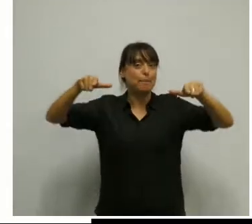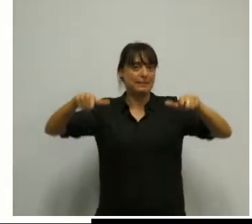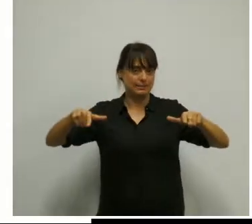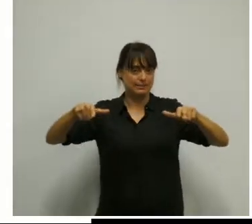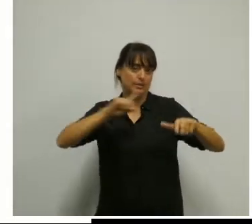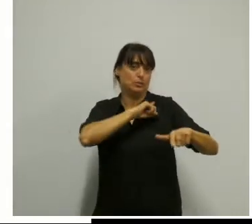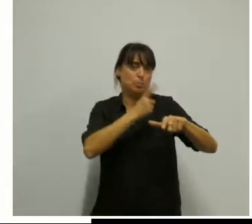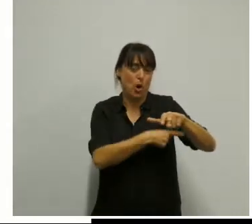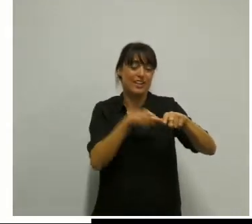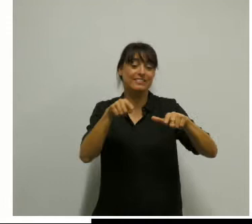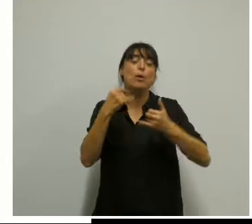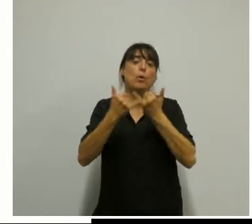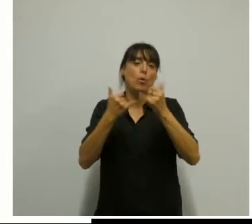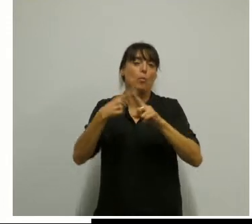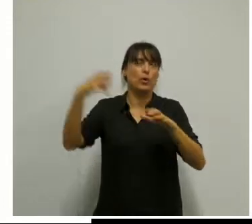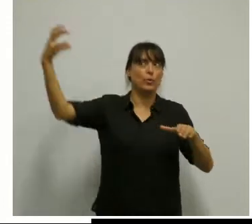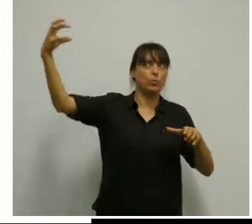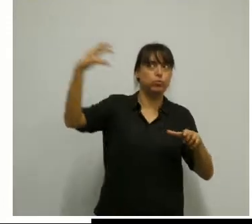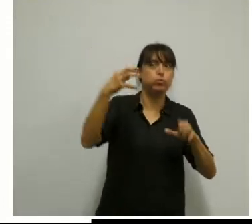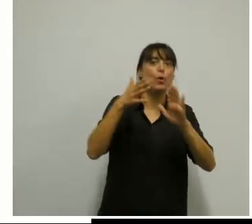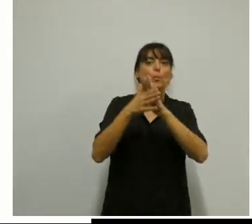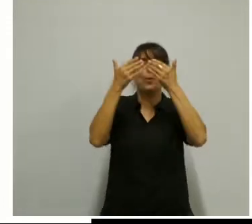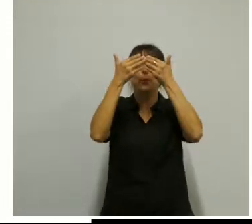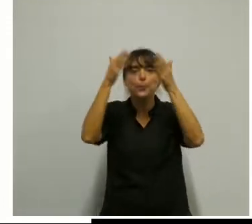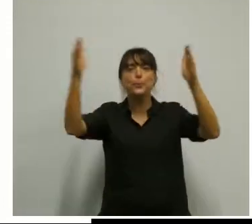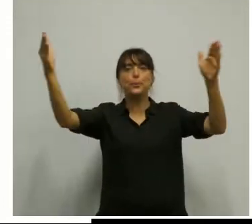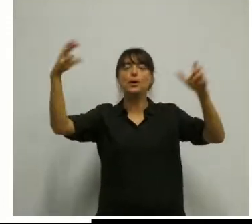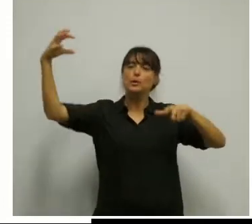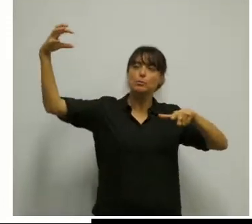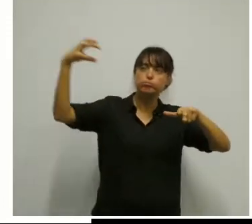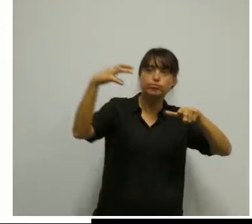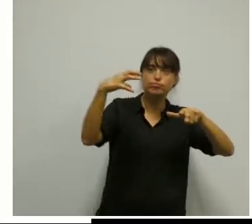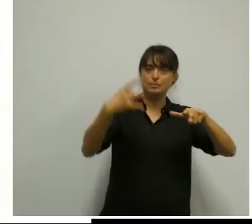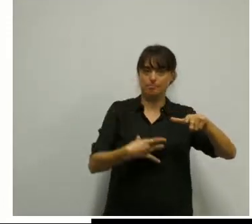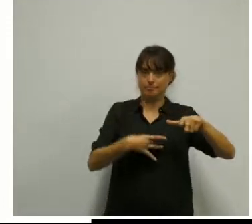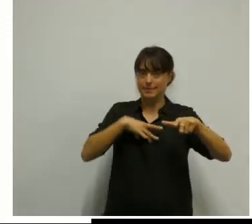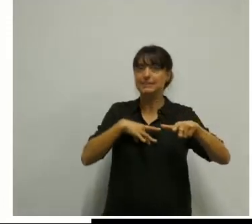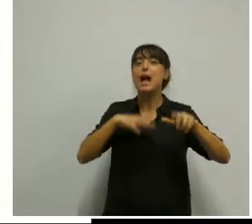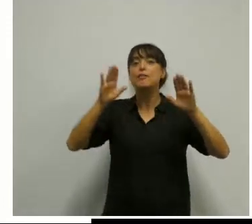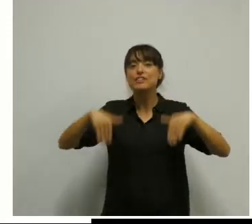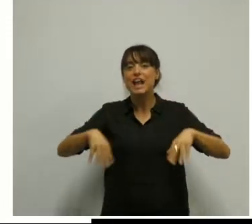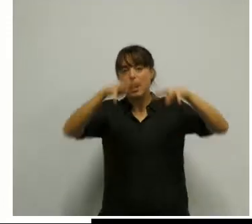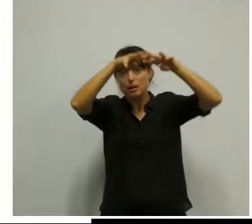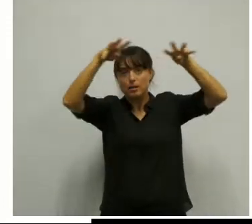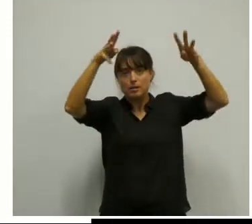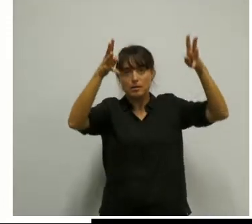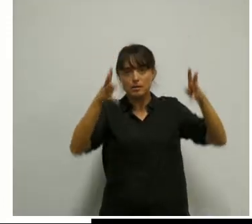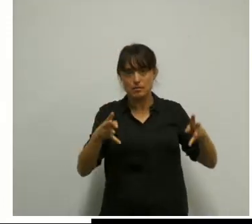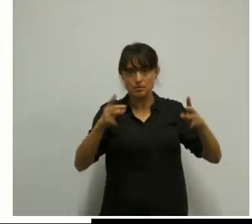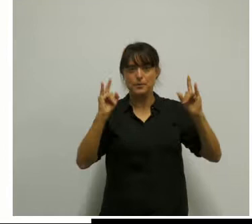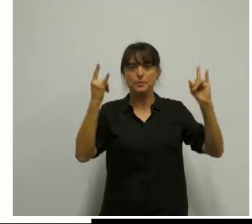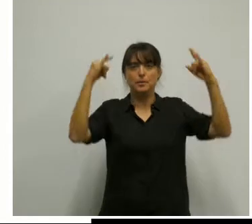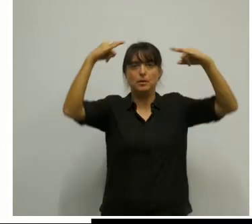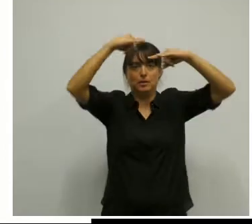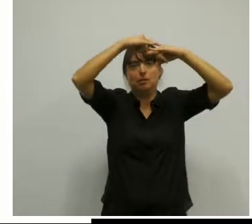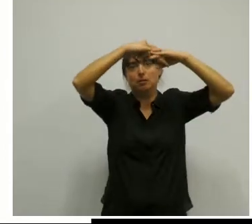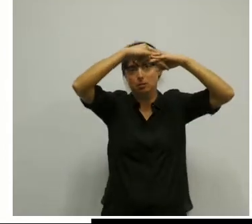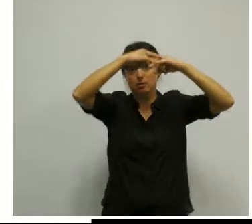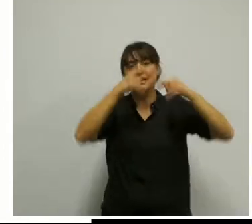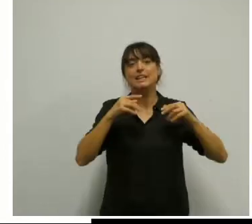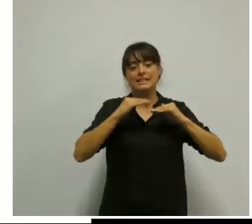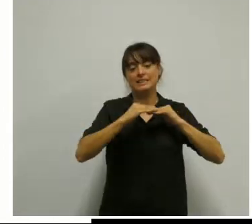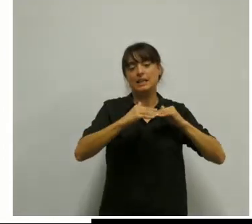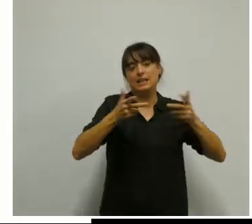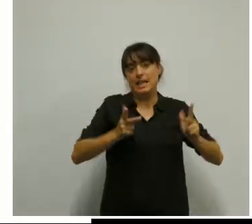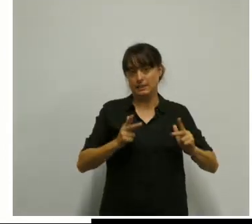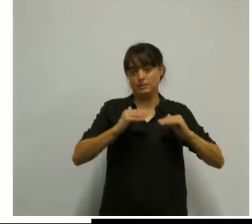tenim tant de sol, és un pati molt obert, doncs hem aconseguit fer aquesta pèrgola amb plantes i seients, perquè